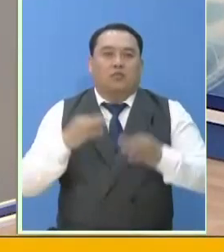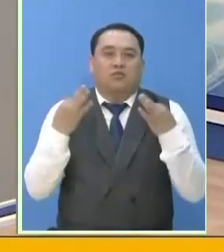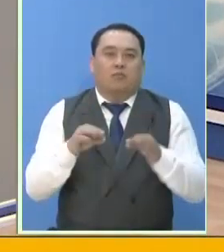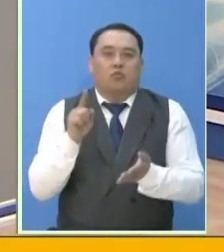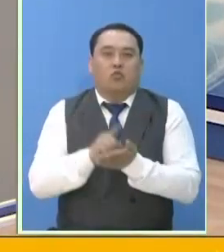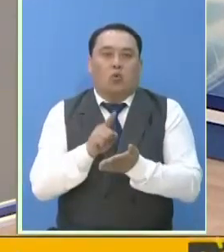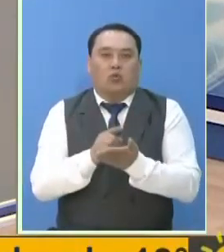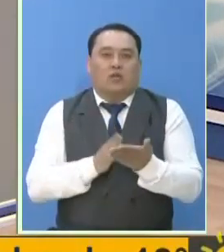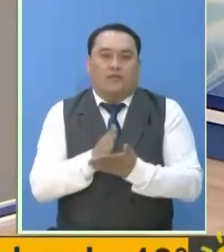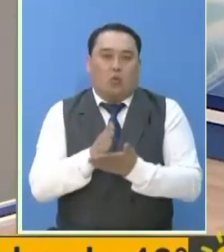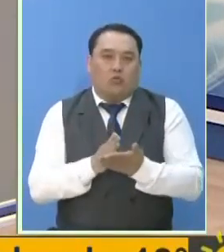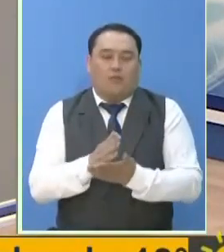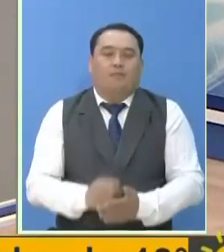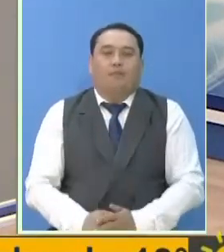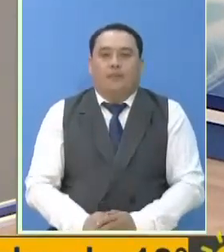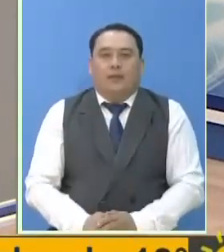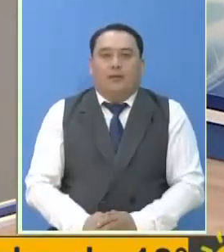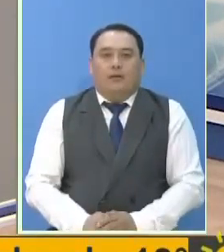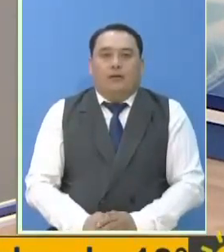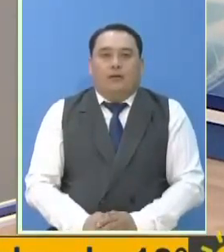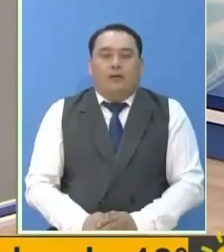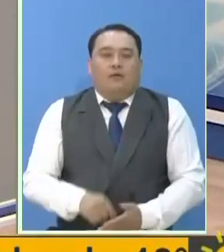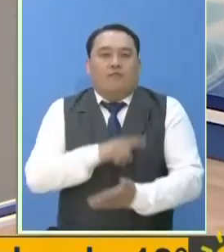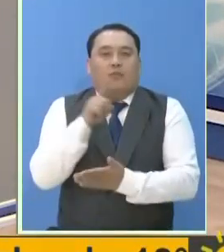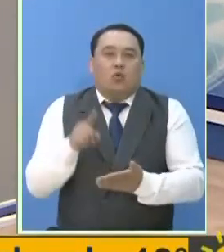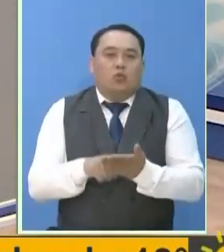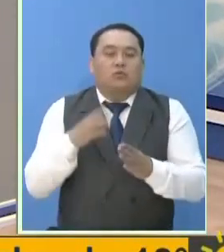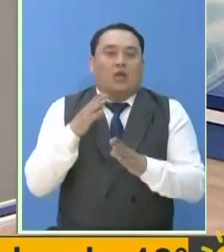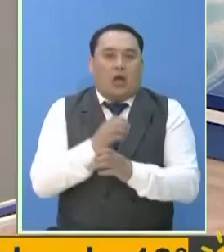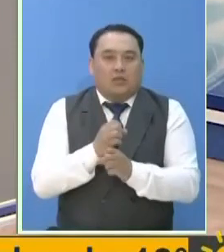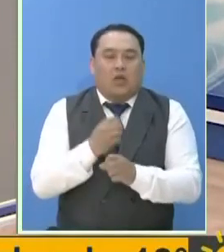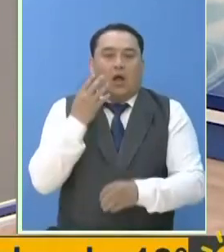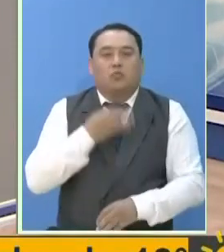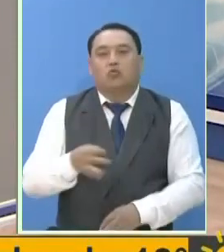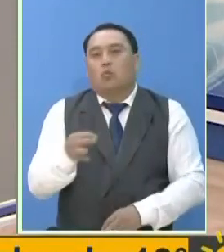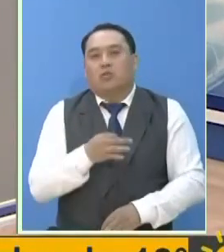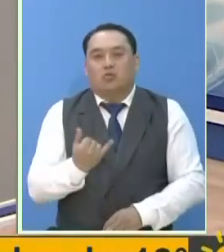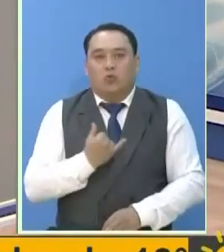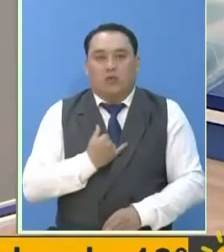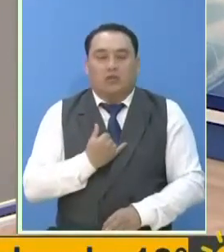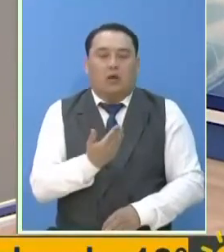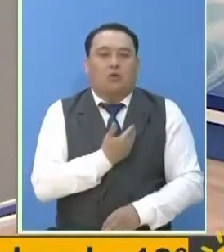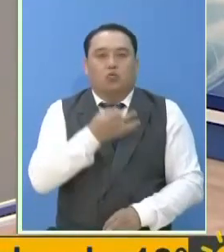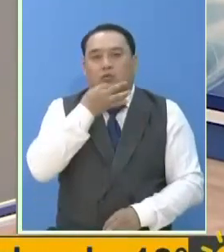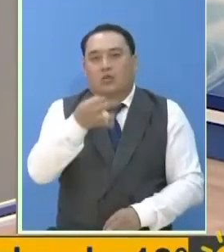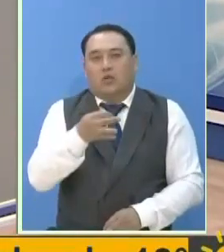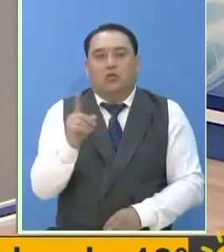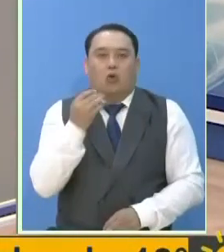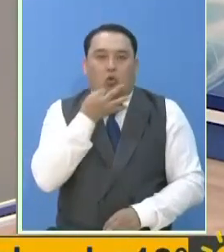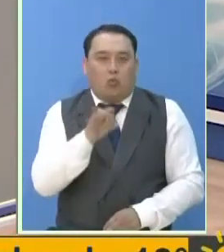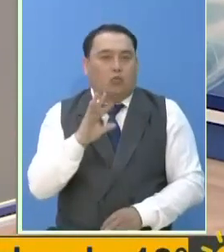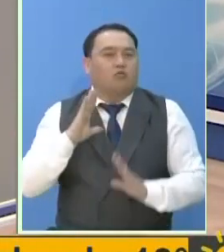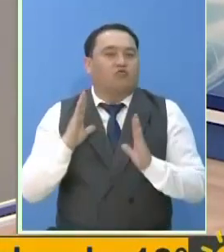должностей. Что же касается вопроса сокращения именно в Алматинской области, то хочу сказать, что в любом